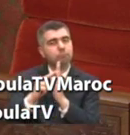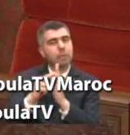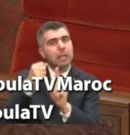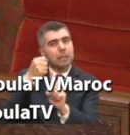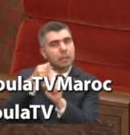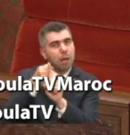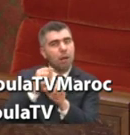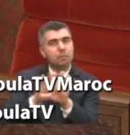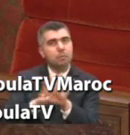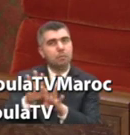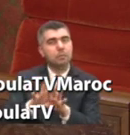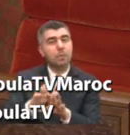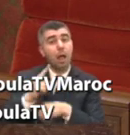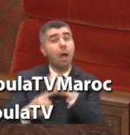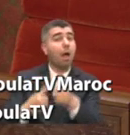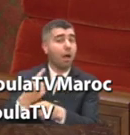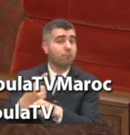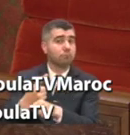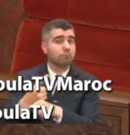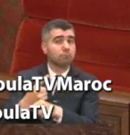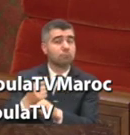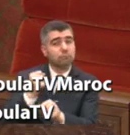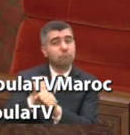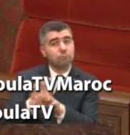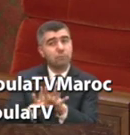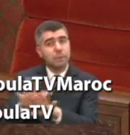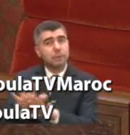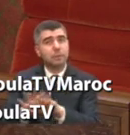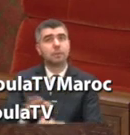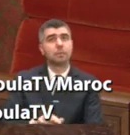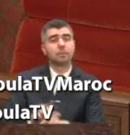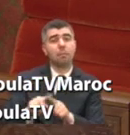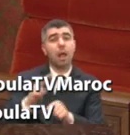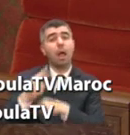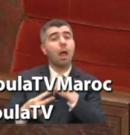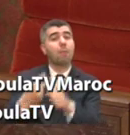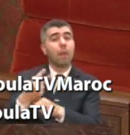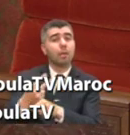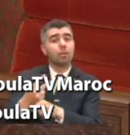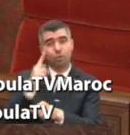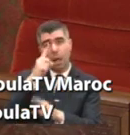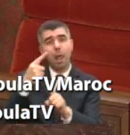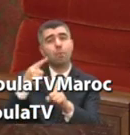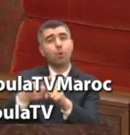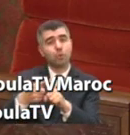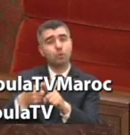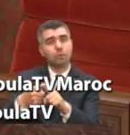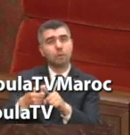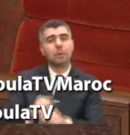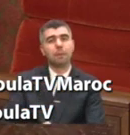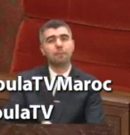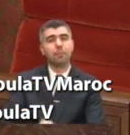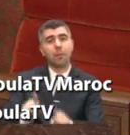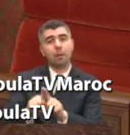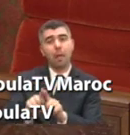الوقت اللي مازال ما وصلش للسنة ديال الأشغال ديالو، ومازال لواحد العامين اخرى اضافيه. المستشفى الجهوي ديال اكادير اعتبره